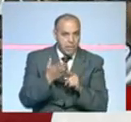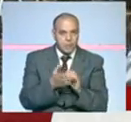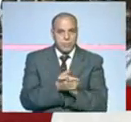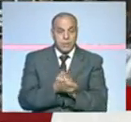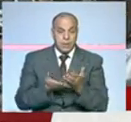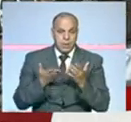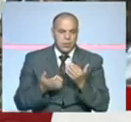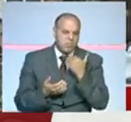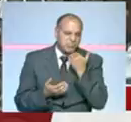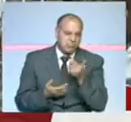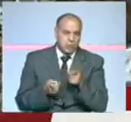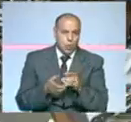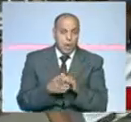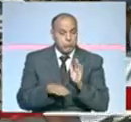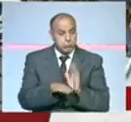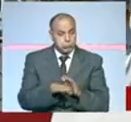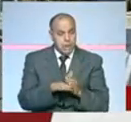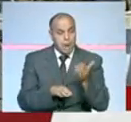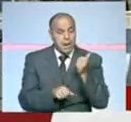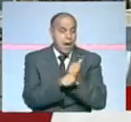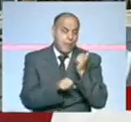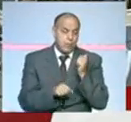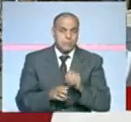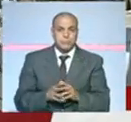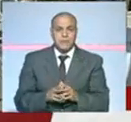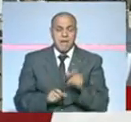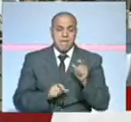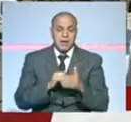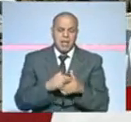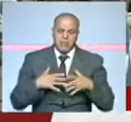الوضع خاليه من الموسم الفارط